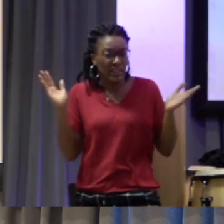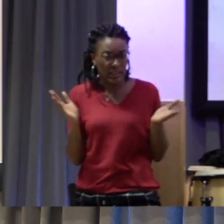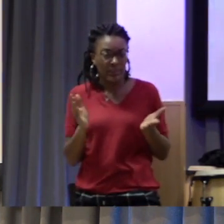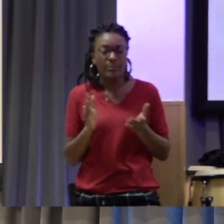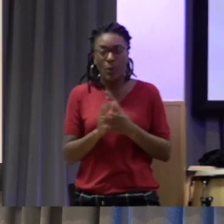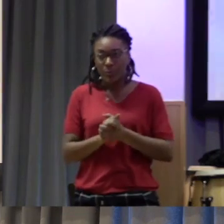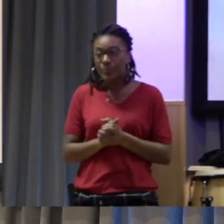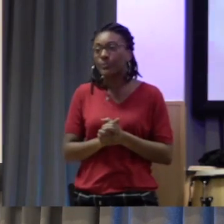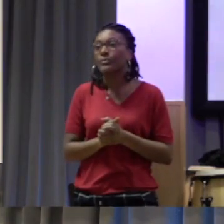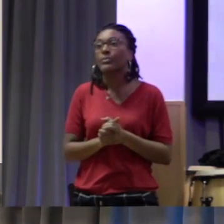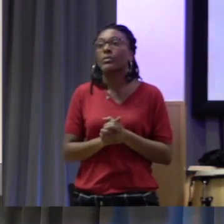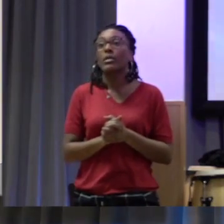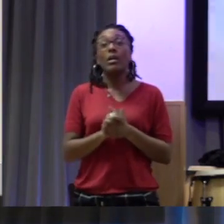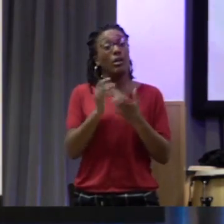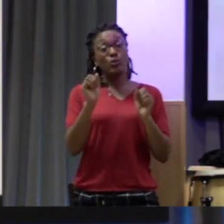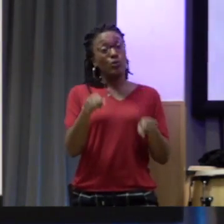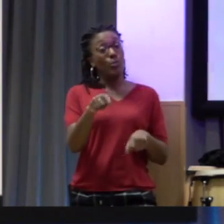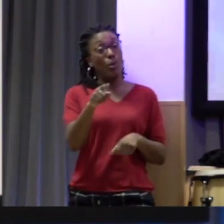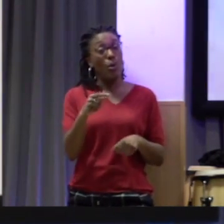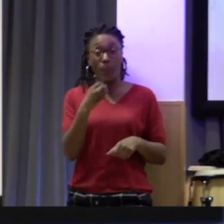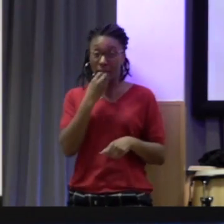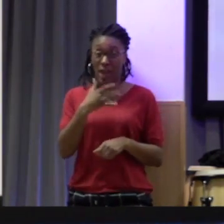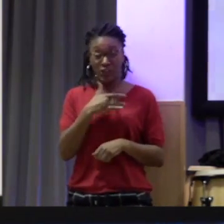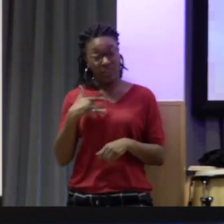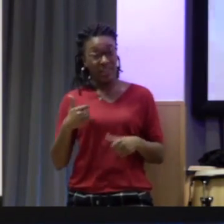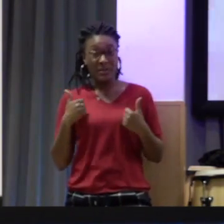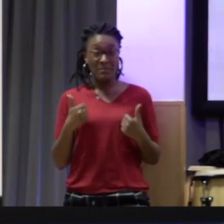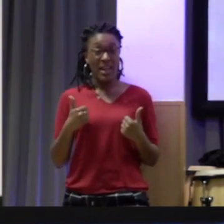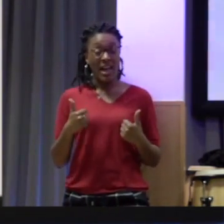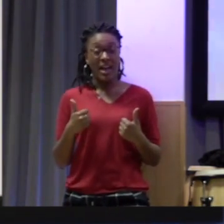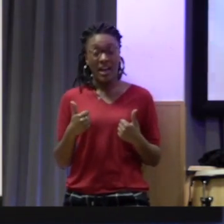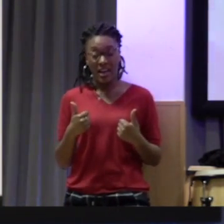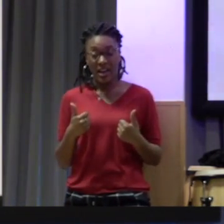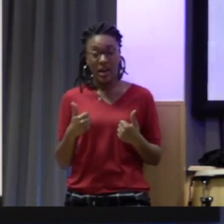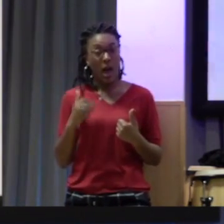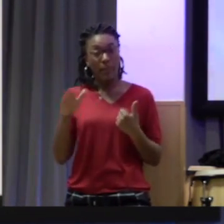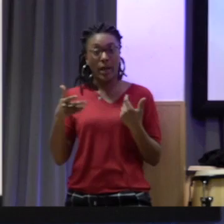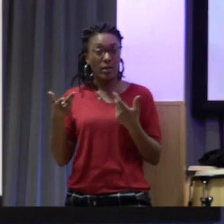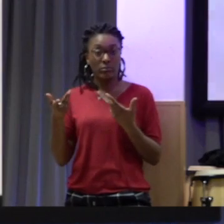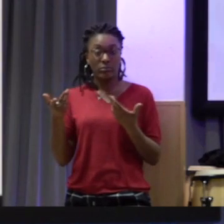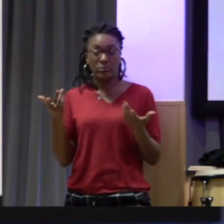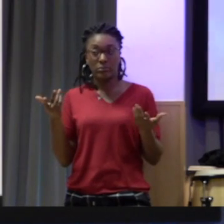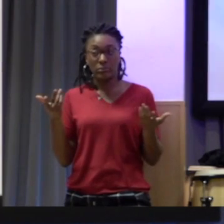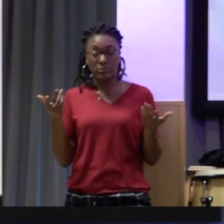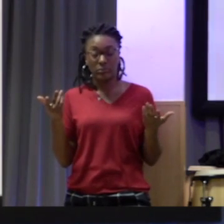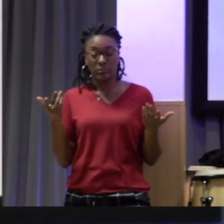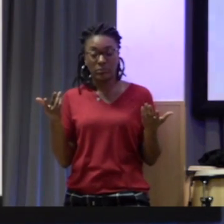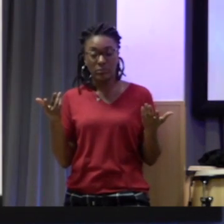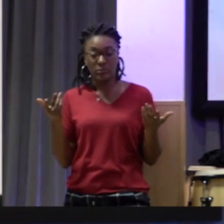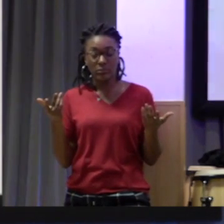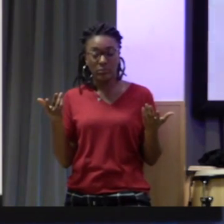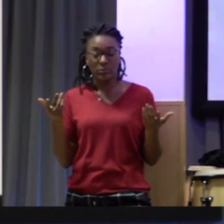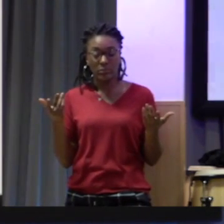Dieu, être bien portant et te retrouver de l'autre côté. Il dit, si ta main gauche est une occasion de chute,